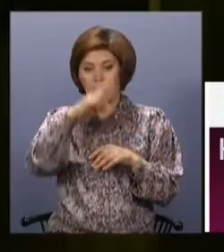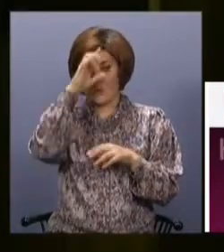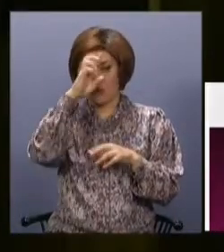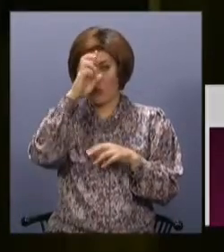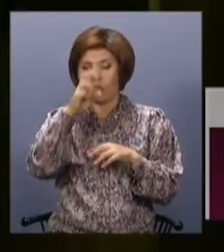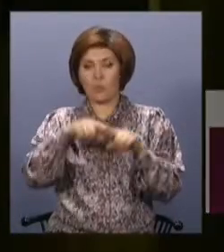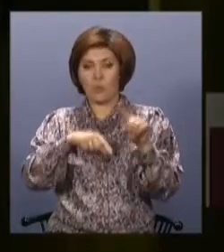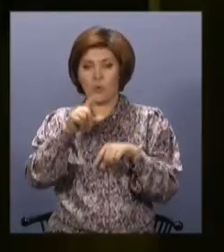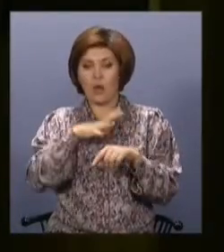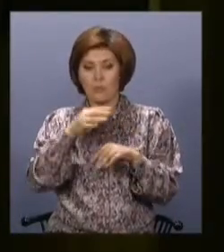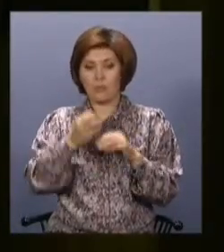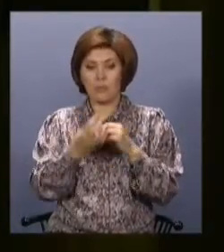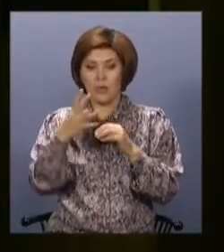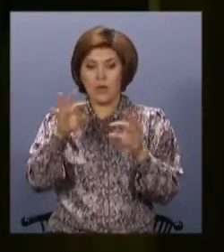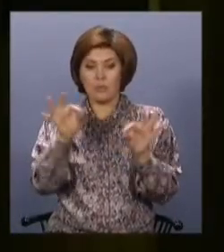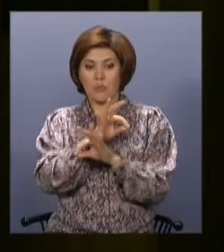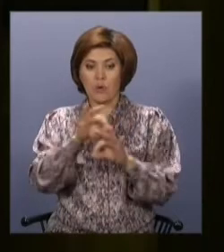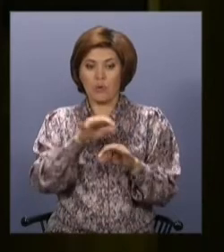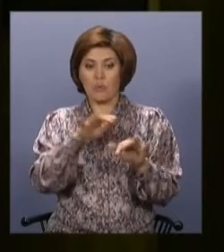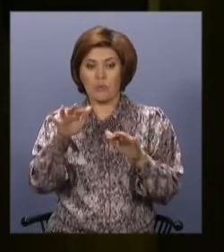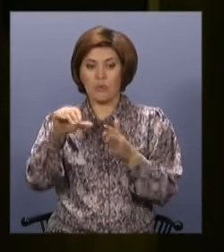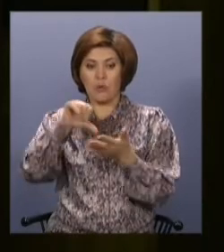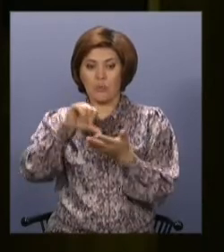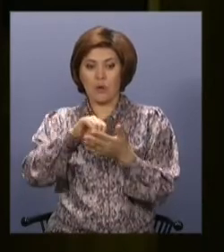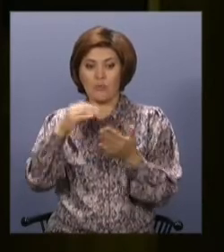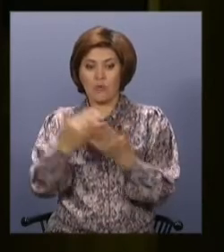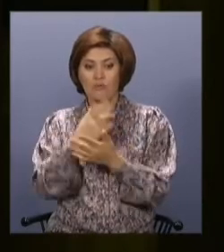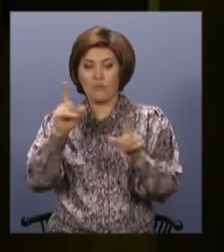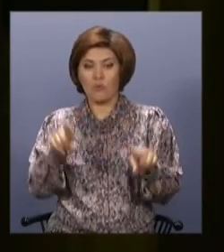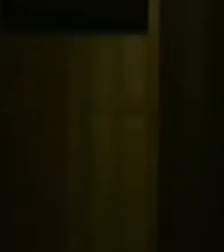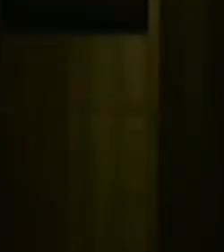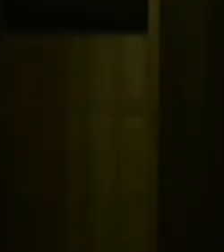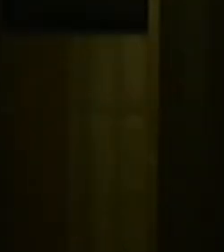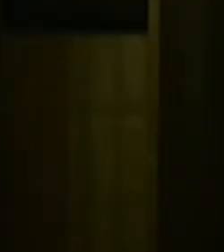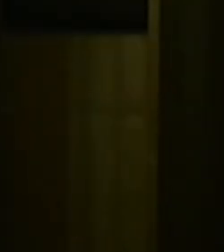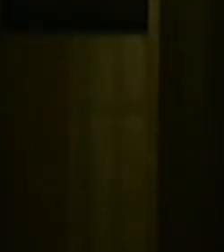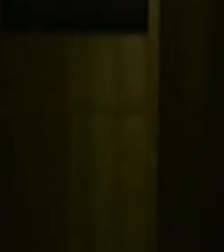деп санайым. Біраз жылдан бері шығармашылықты тоқтатқан ем. Енді қайта оралып жатырмын.